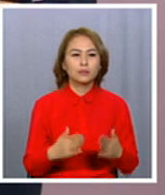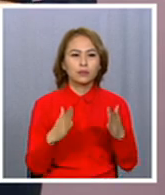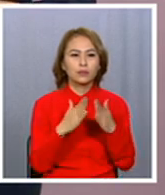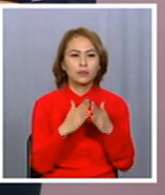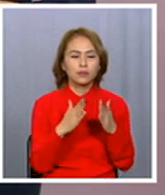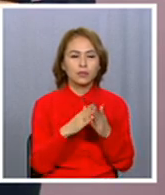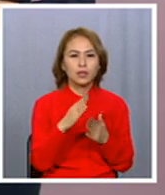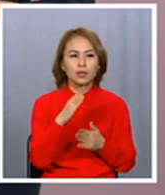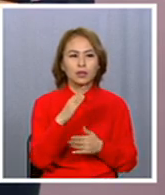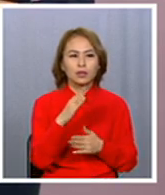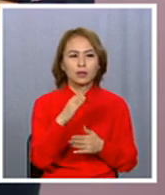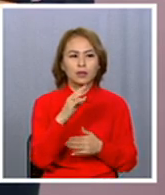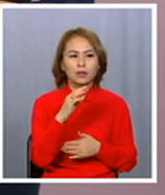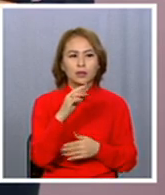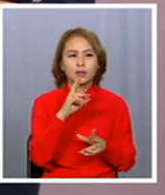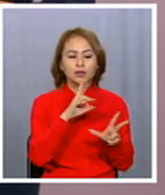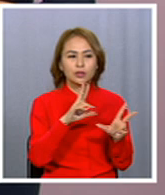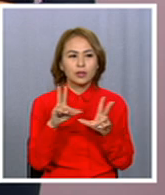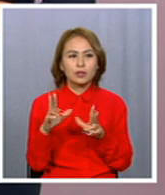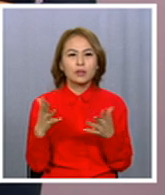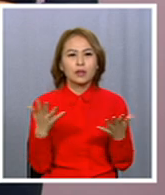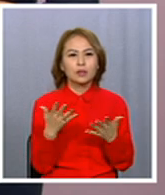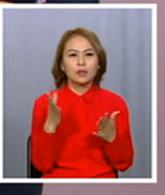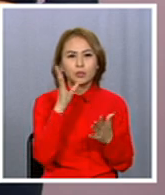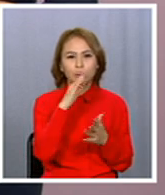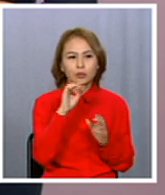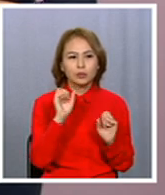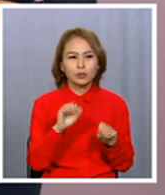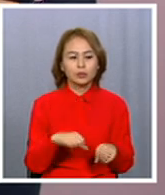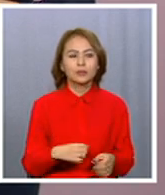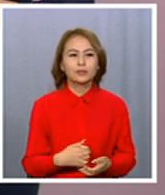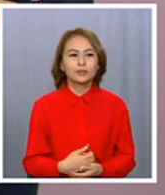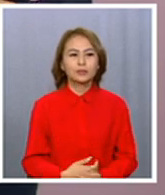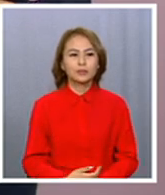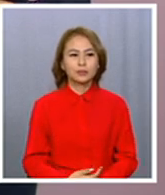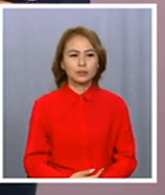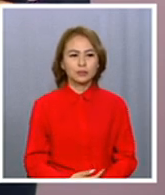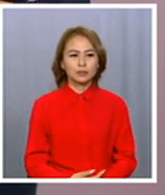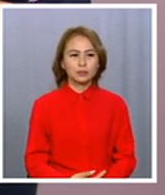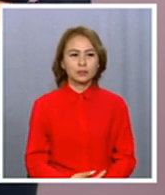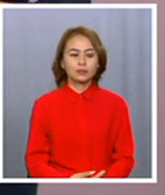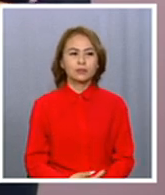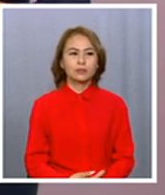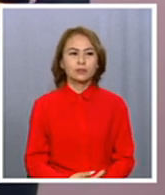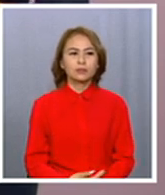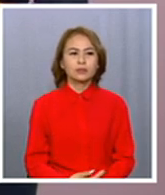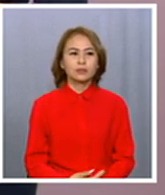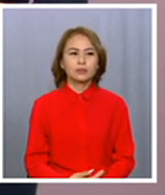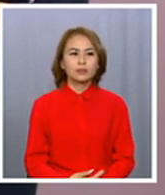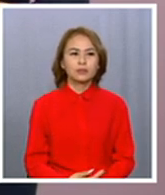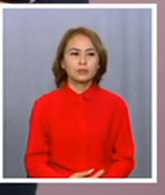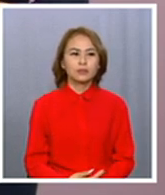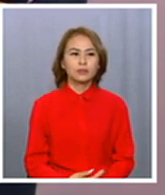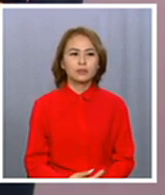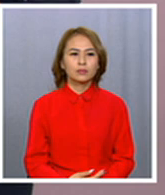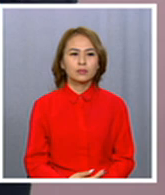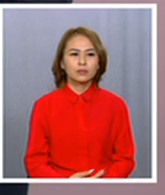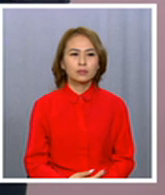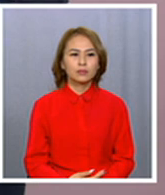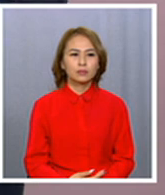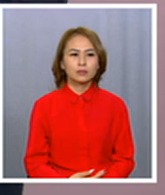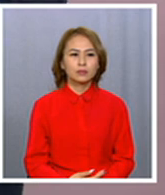жиһазы дейді балалар. Қандай жиһаз болуы мүмкін? Ойланып көре қойыңдар. Жақсы,